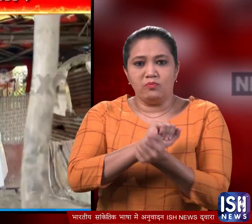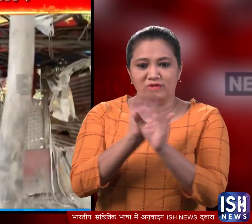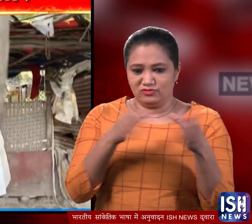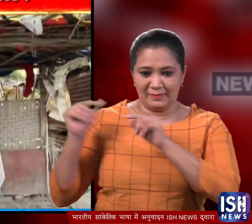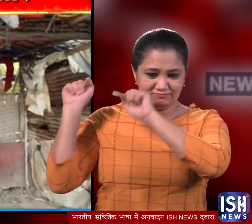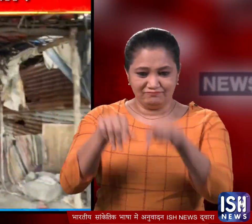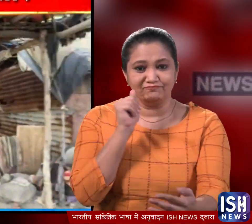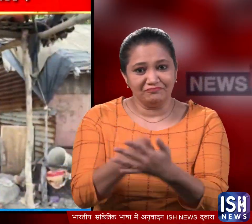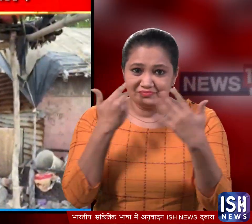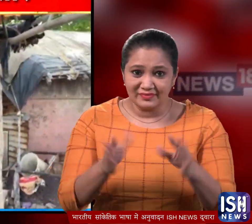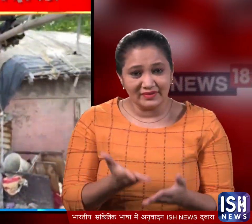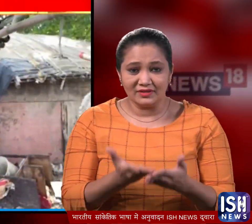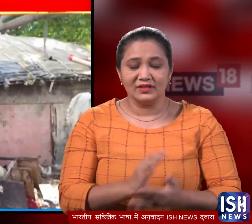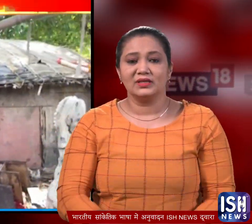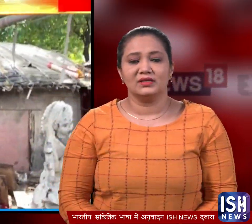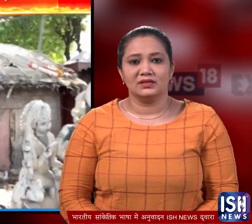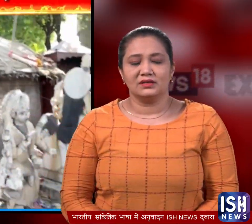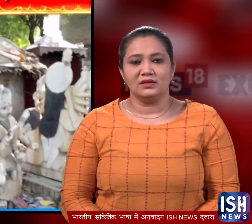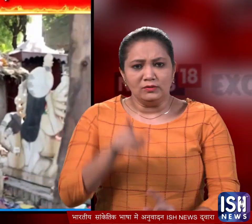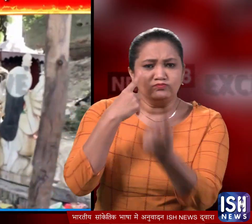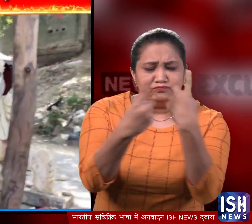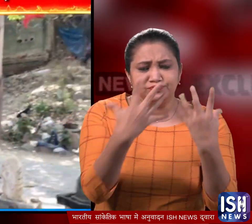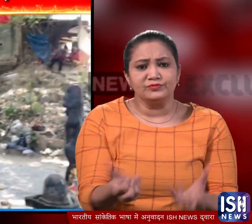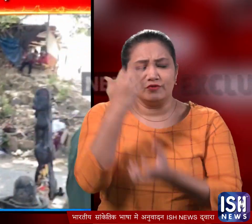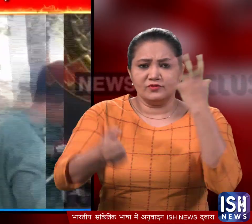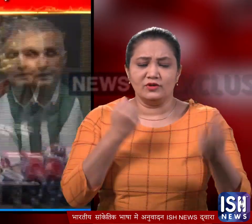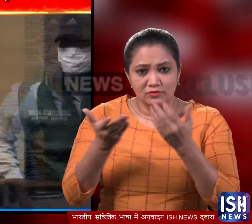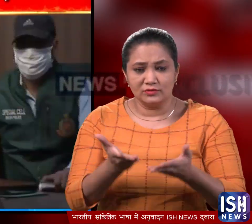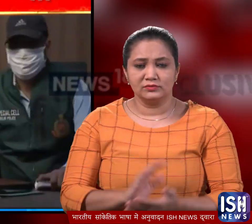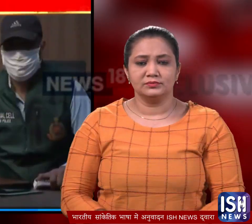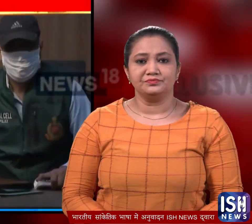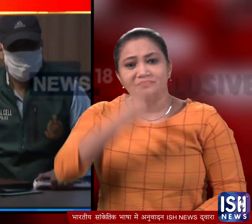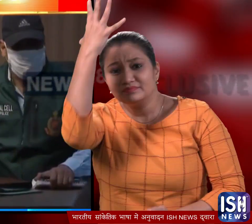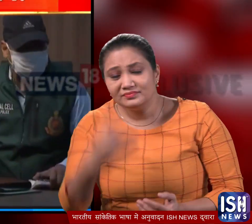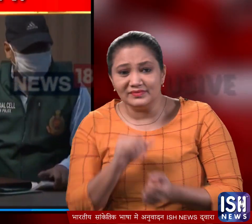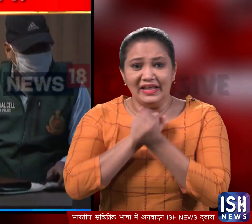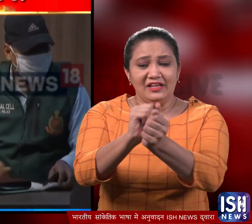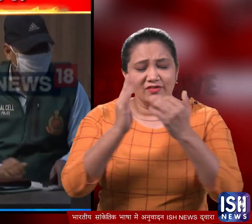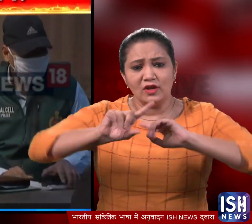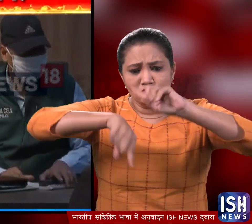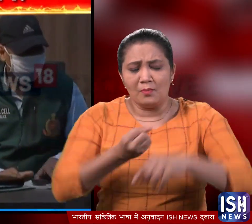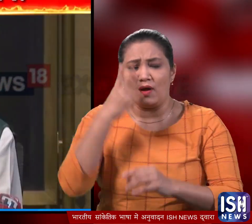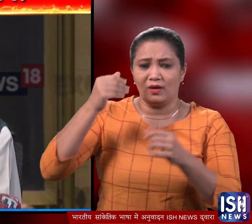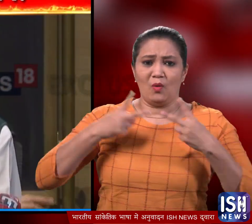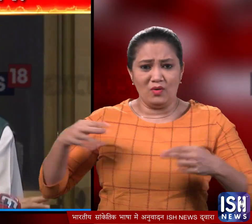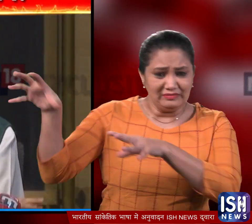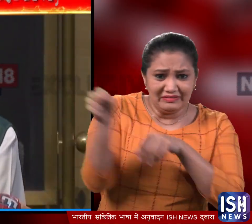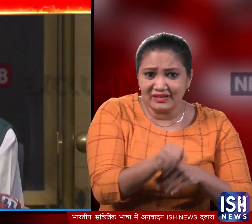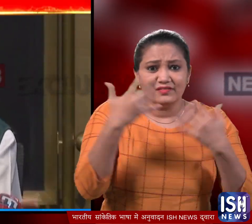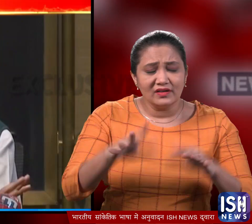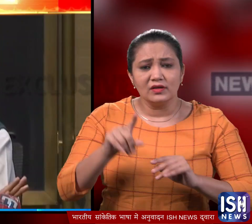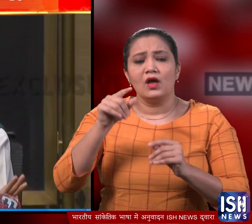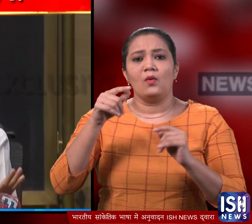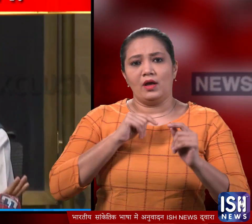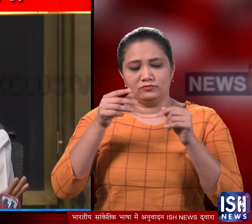थी, इन्वेस्टिगेशन किया यहाँ पर, उसके बाद यहाँ से बरामदगी हुई है। रात में गिरफ्तारी और सुबह पेशी के बाद पुलिस ने इस मामले